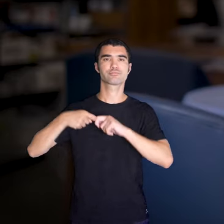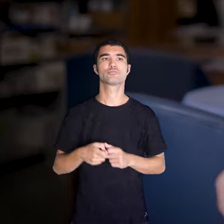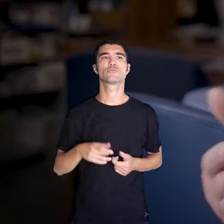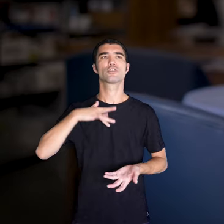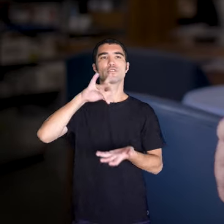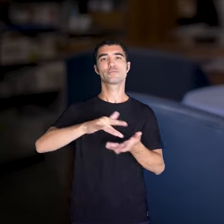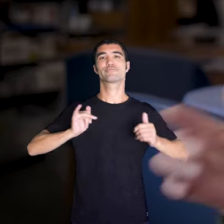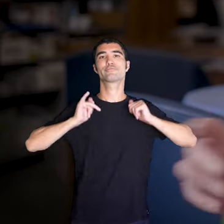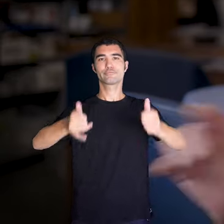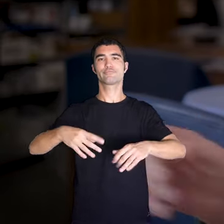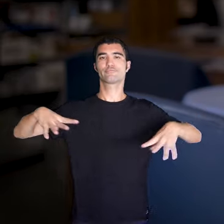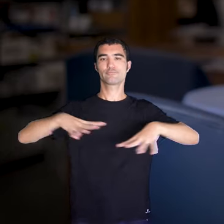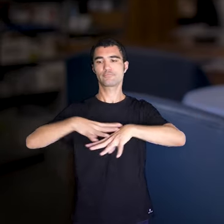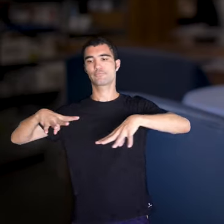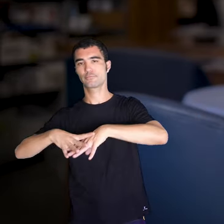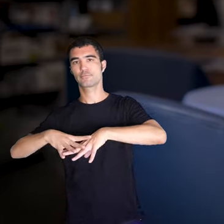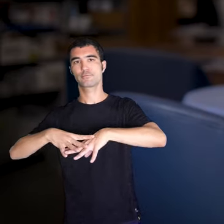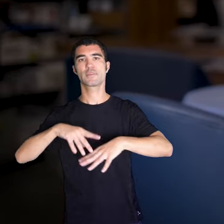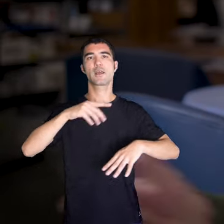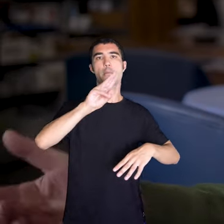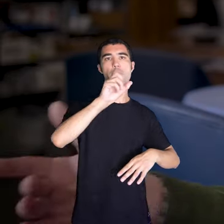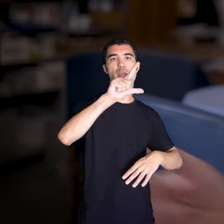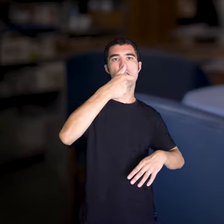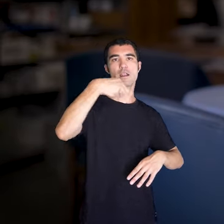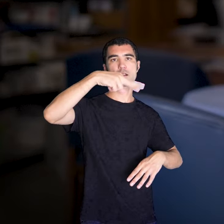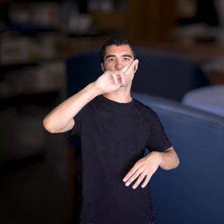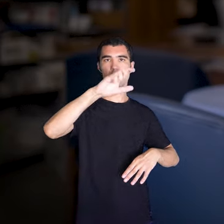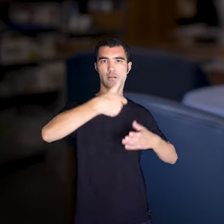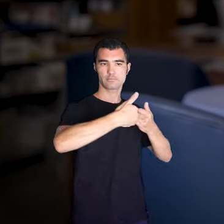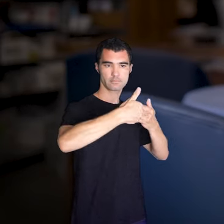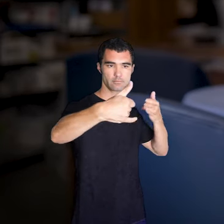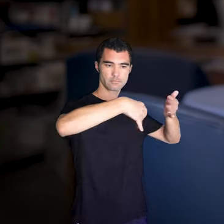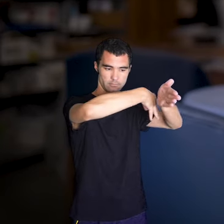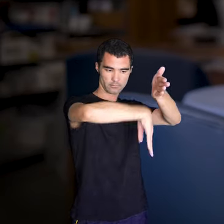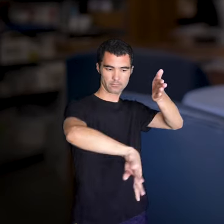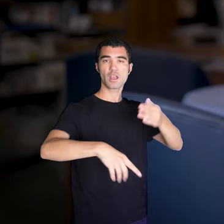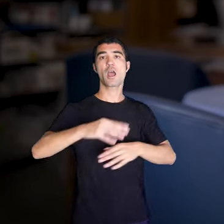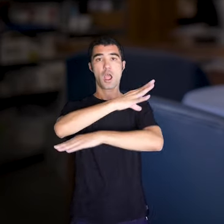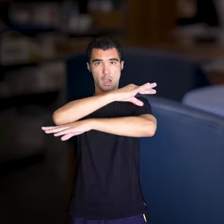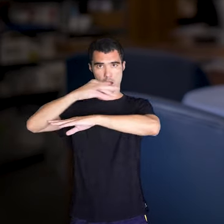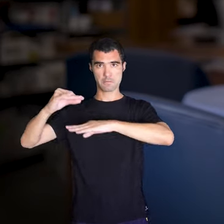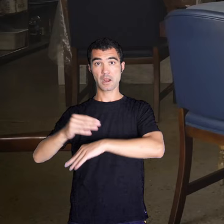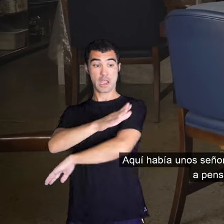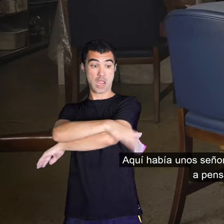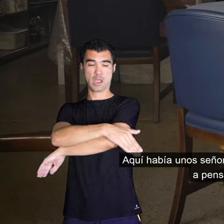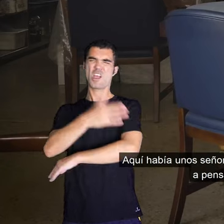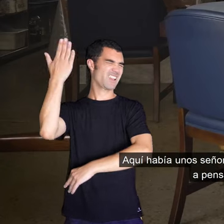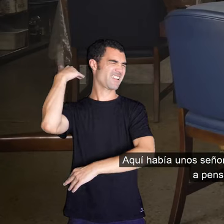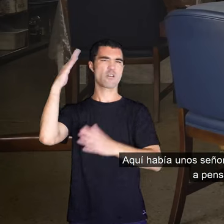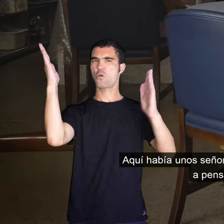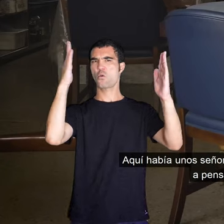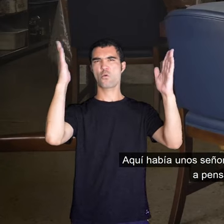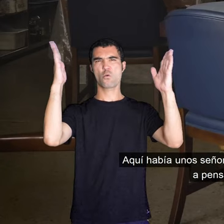en el començament, xerxa i palangre, calamars. Això de llagosta no existia encara. Aquí hi